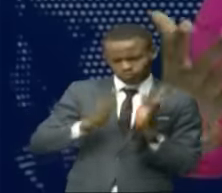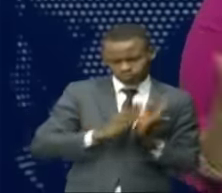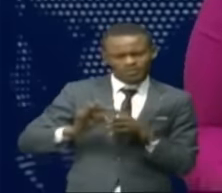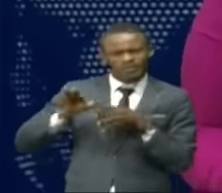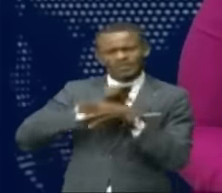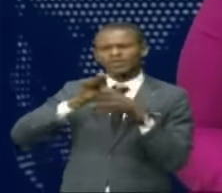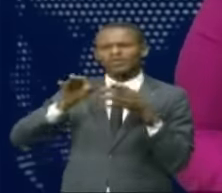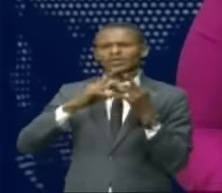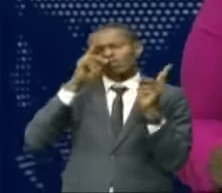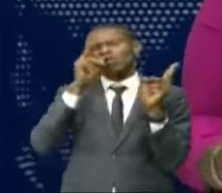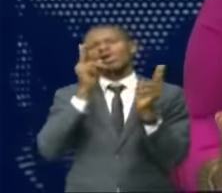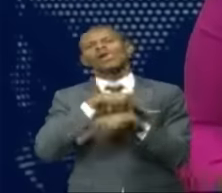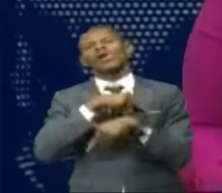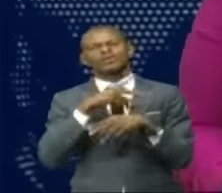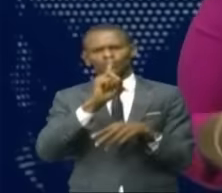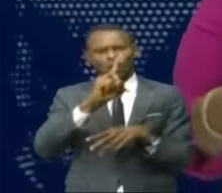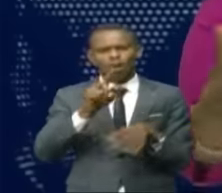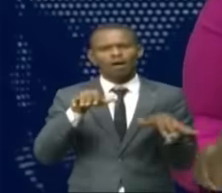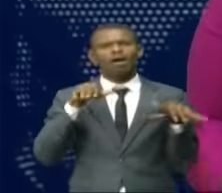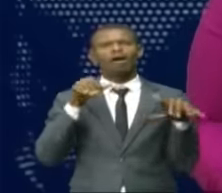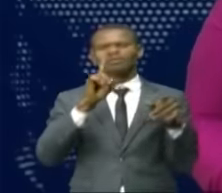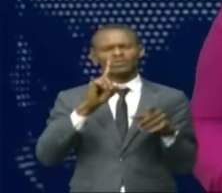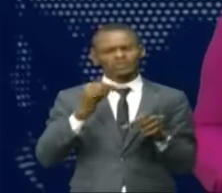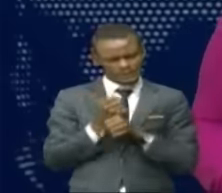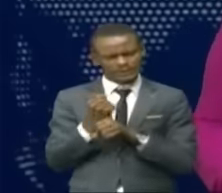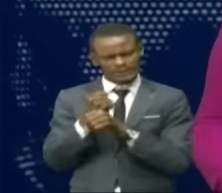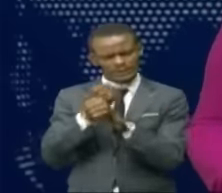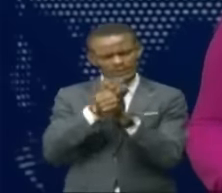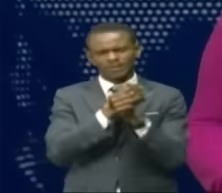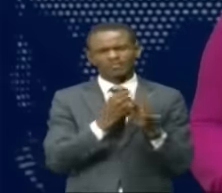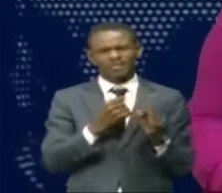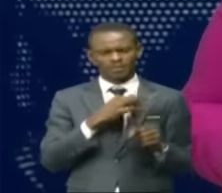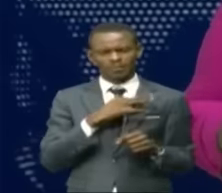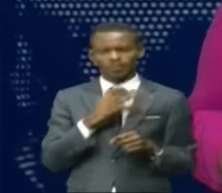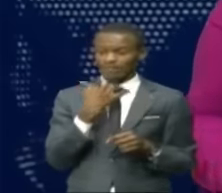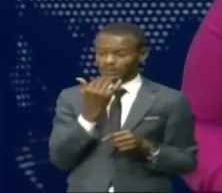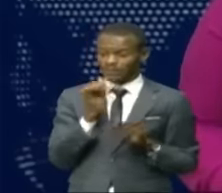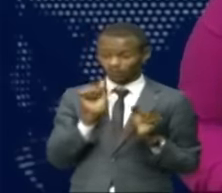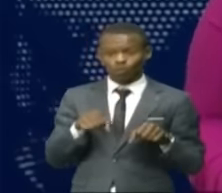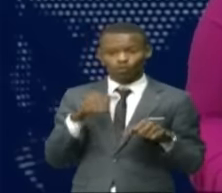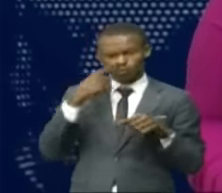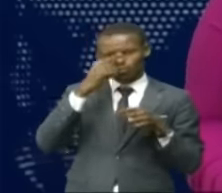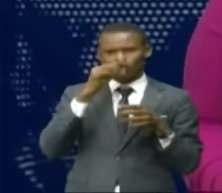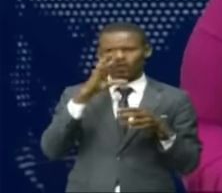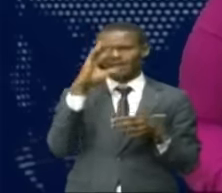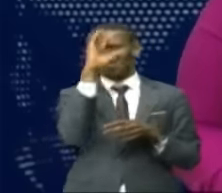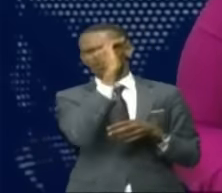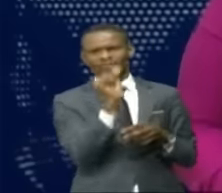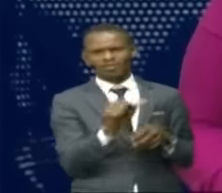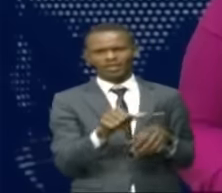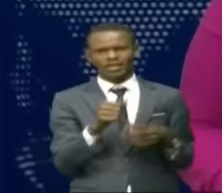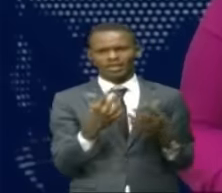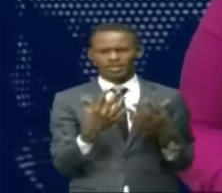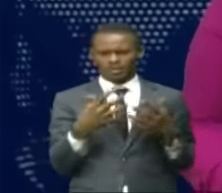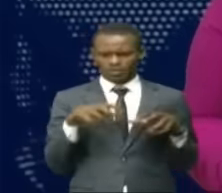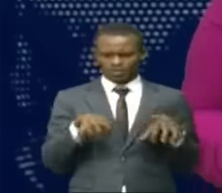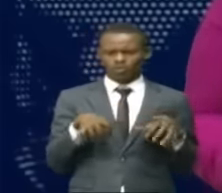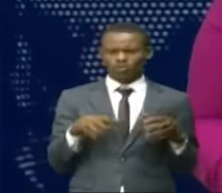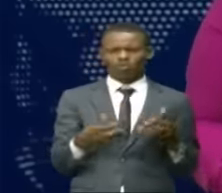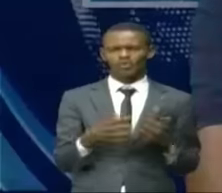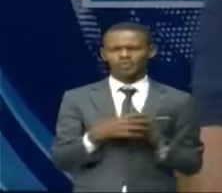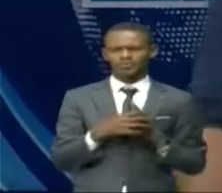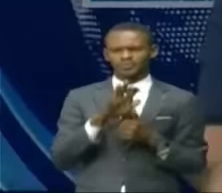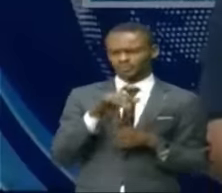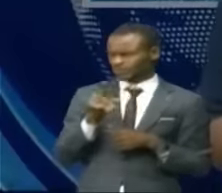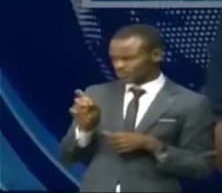qu'ils ne laissent pas passer cette aubaine en fait. C'est une grande aubaine pour la RDC, pour l'Afrique et pour le monde entier. Donc voilà. Comment